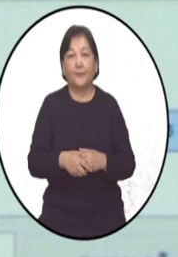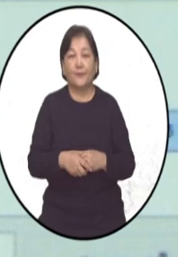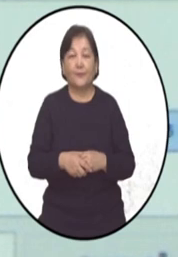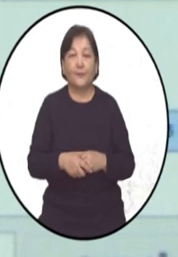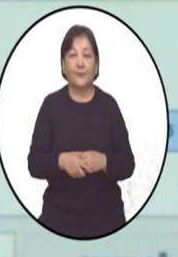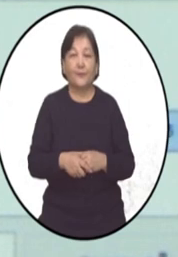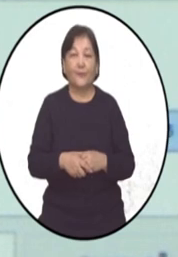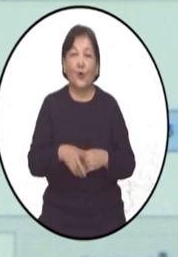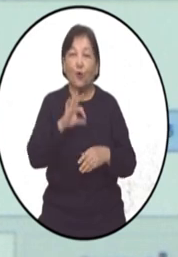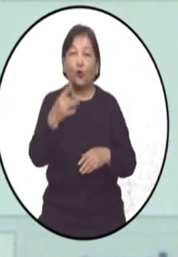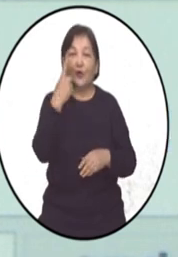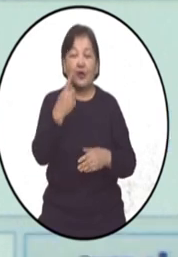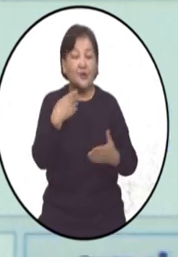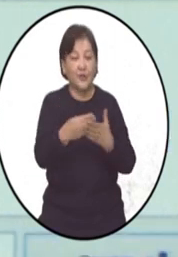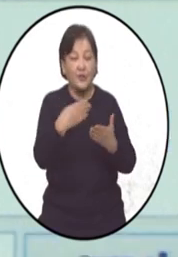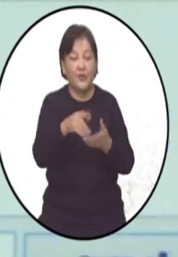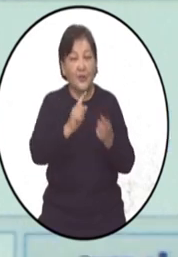За өөр нэг жишээн дээр туршъя.